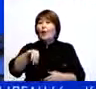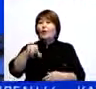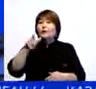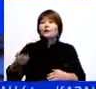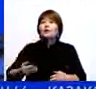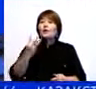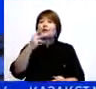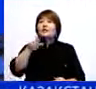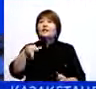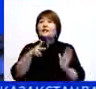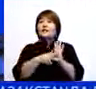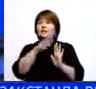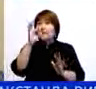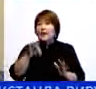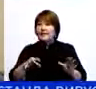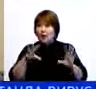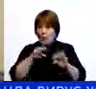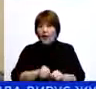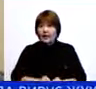тұрғындарының 3.8% құрайды.